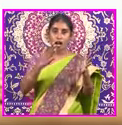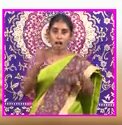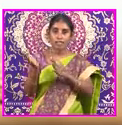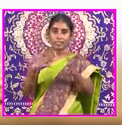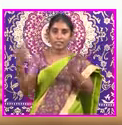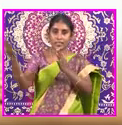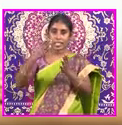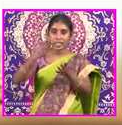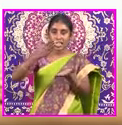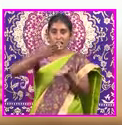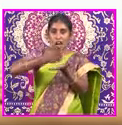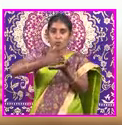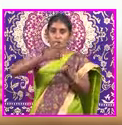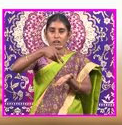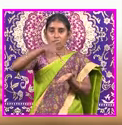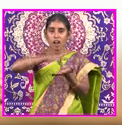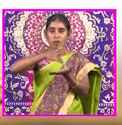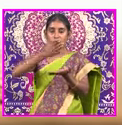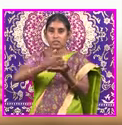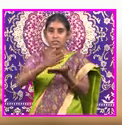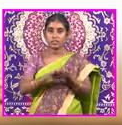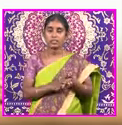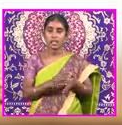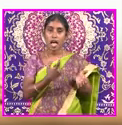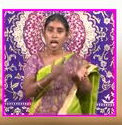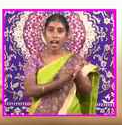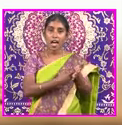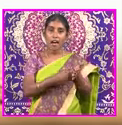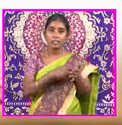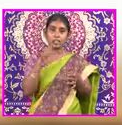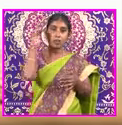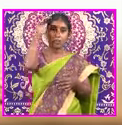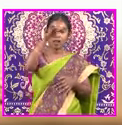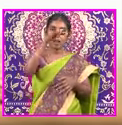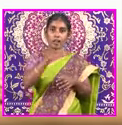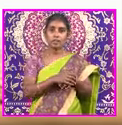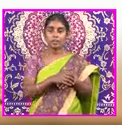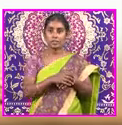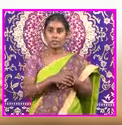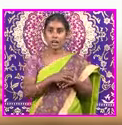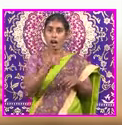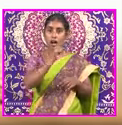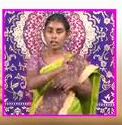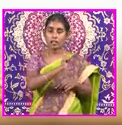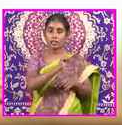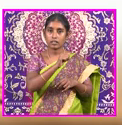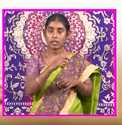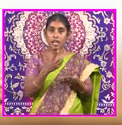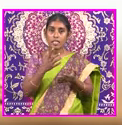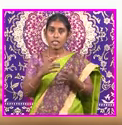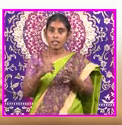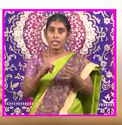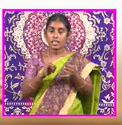தென்மேற்கு பருவக்காற்றுக்கு இணையாக அமைந்துள்ளது. இணையாக இருப்பதனால் காற்று அந்த மலையோடு சேர்ந்து போயிடுது, அந்த ஈரப்பதமான காற்று வந்து